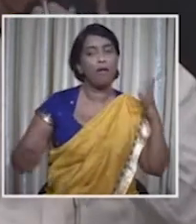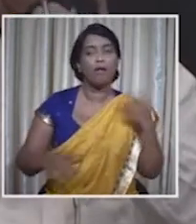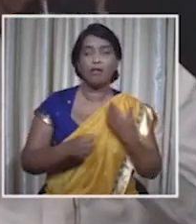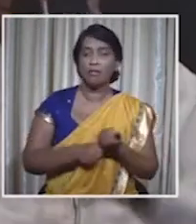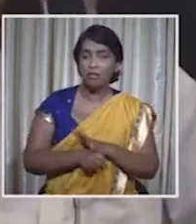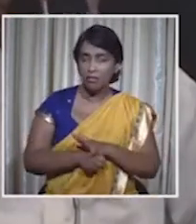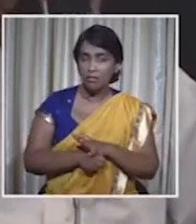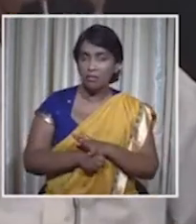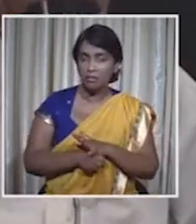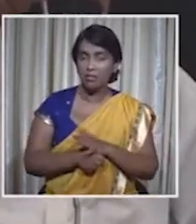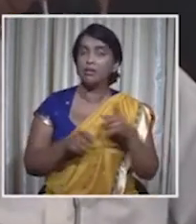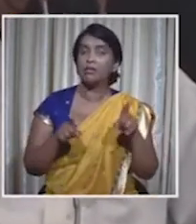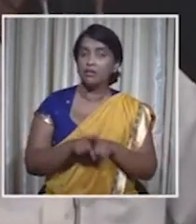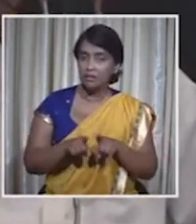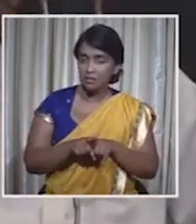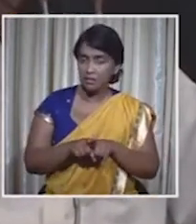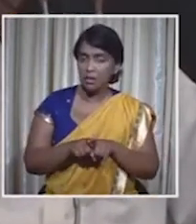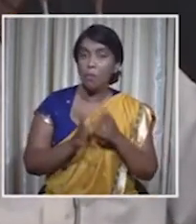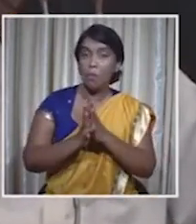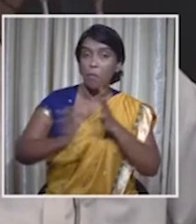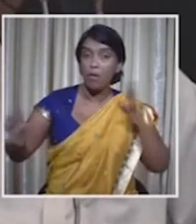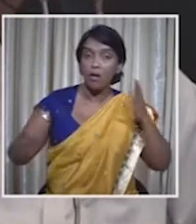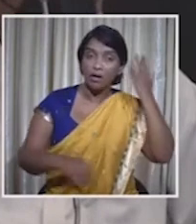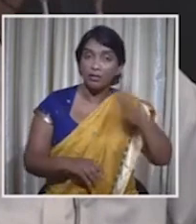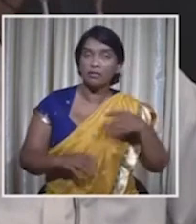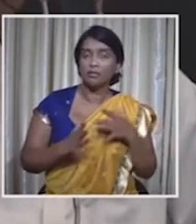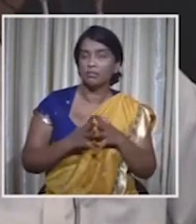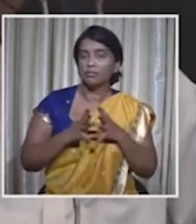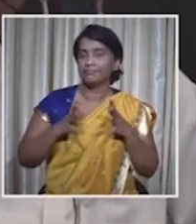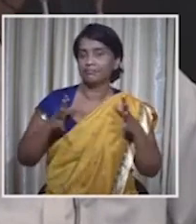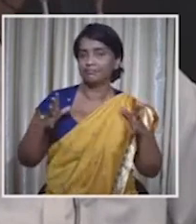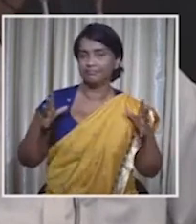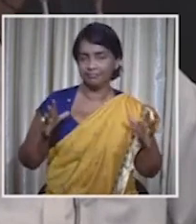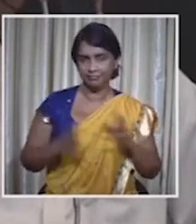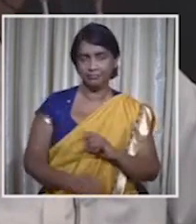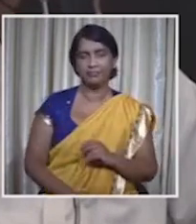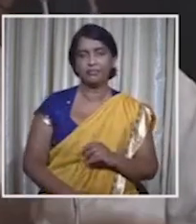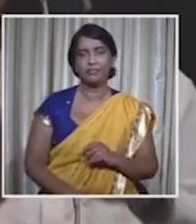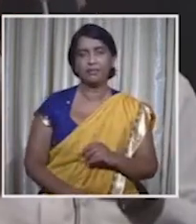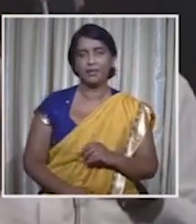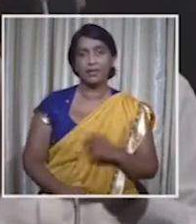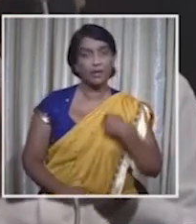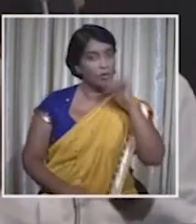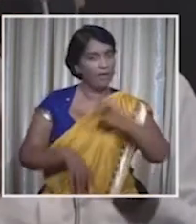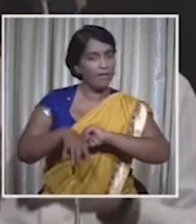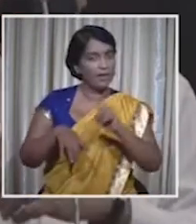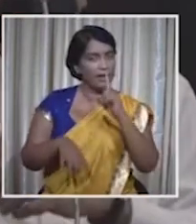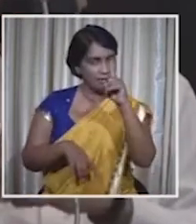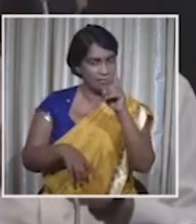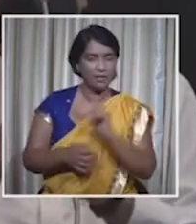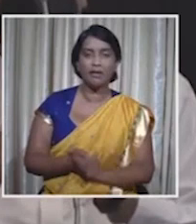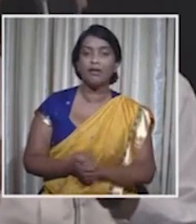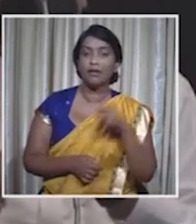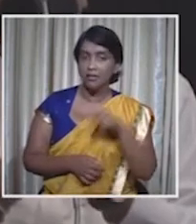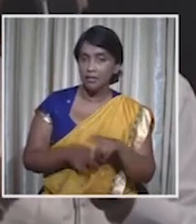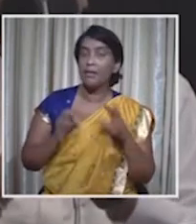ඉන්නවා. අද කොවිඩ් මරණ ඒ වගේ දැන් අර පෝලිං මරණ ගානක් කතා කරන්න පටන් ගෙන තිබෙනවා. කෙටි කරන්න. හරි මං විනාඩියක හමාරයිනි